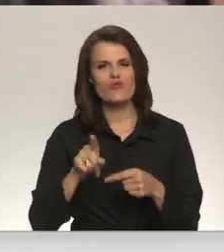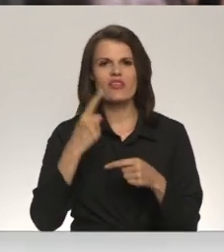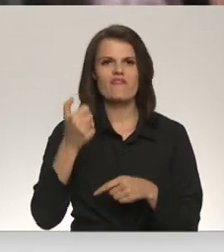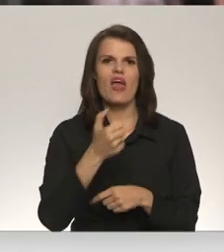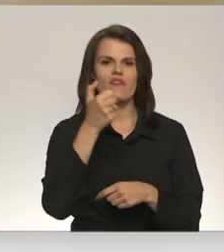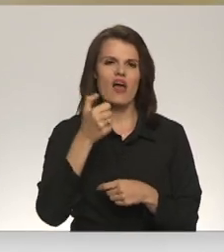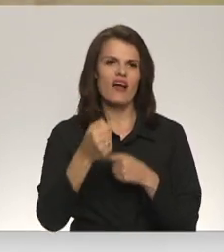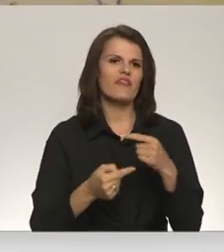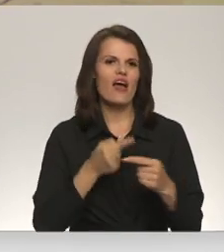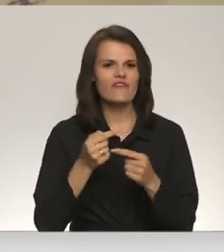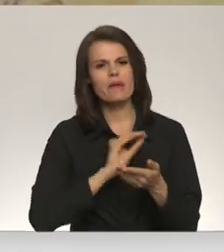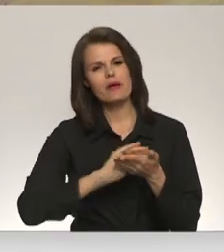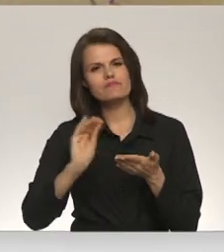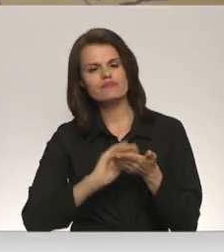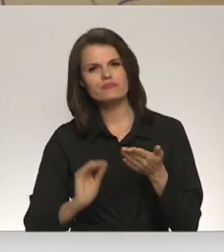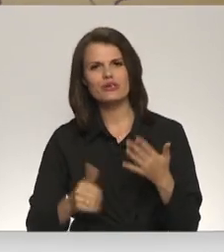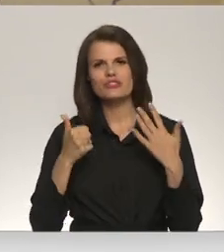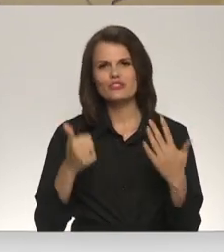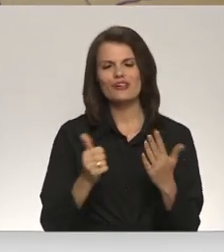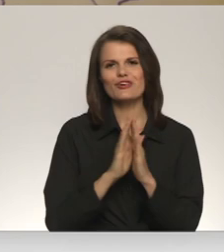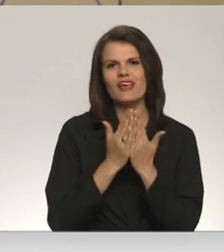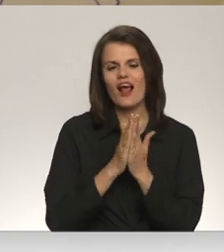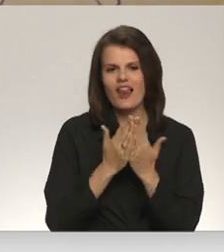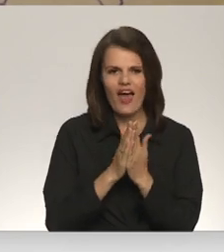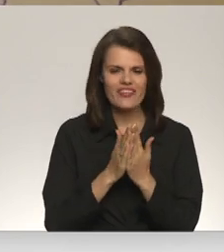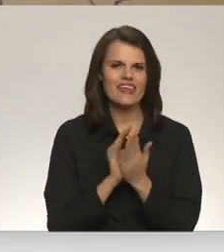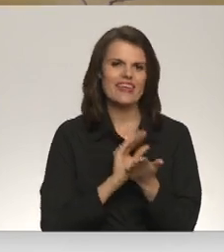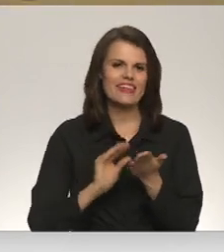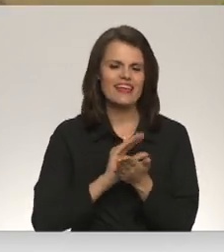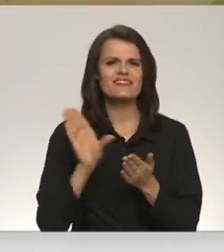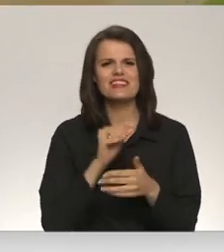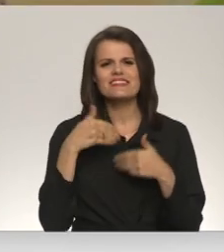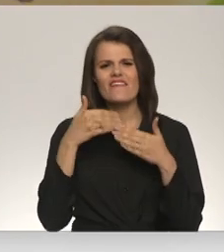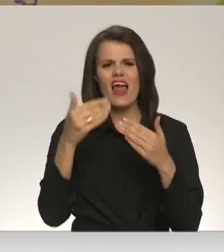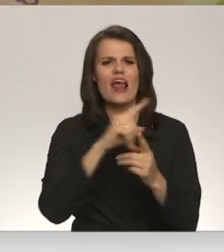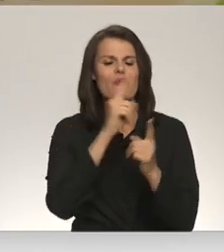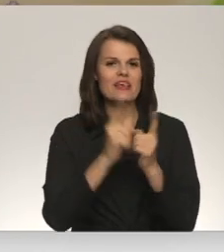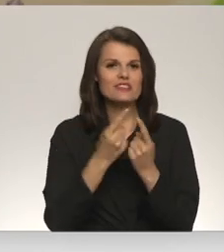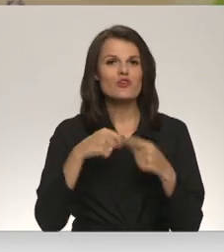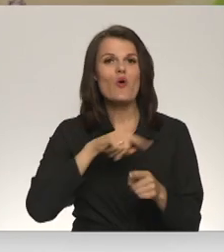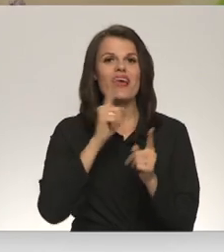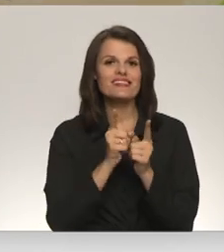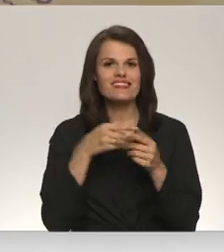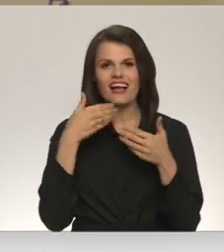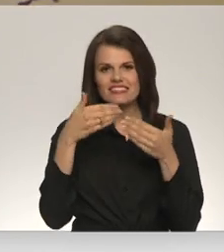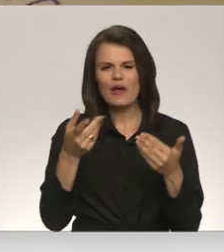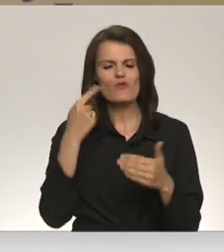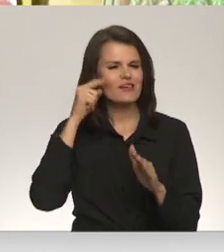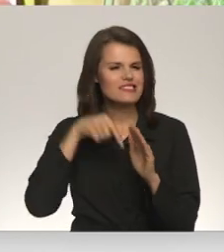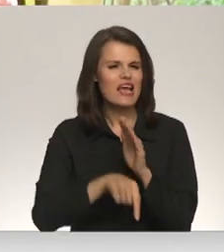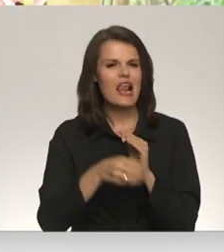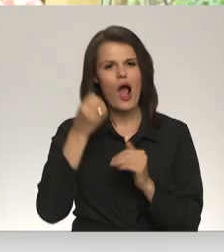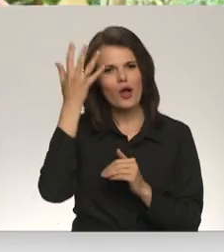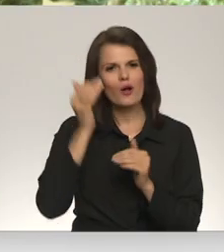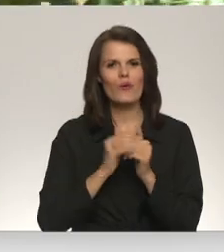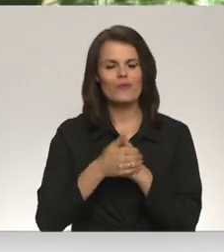ar burtiem. Tā kā daudz uzrakstīt nevar, tad visi vēlējumi ir īsi. Bet jo īsāks vēlējums, jo dziļāka gudrība.